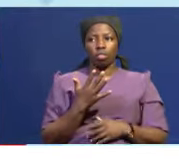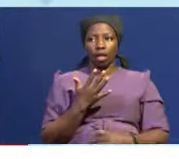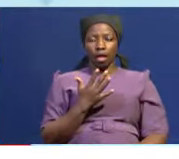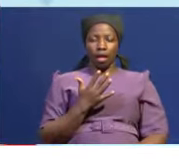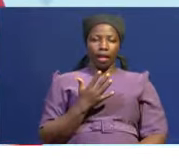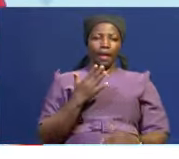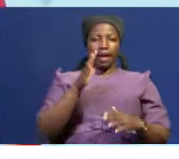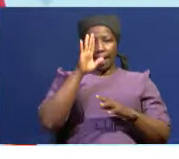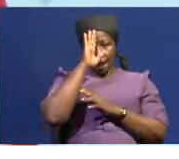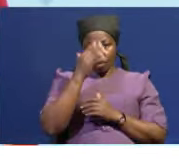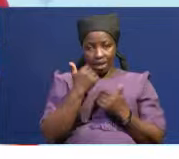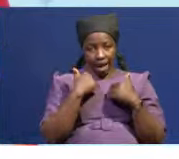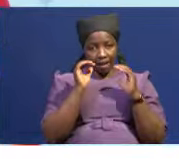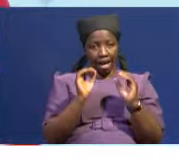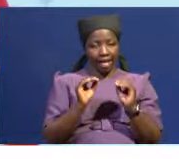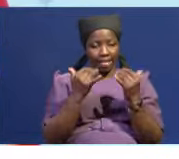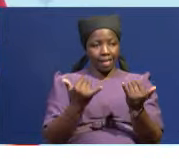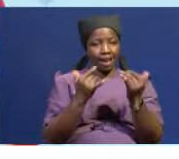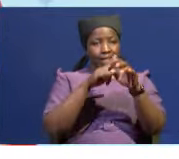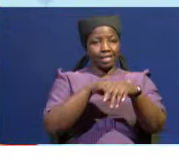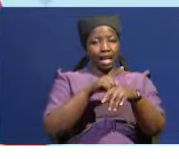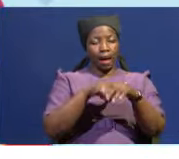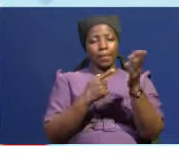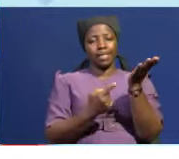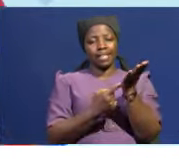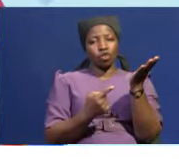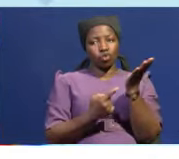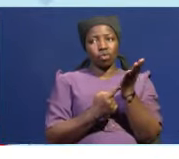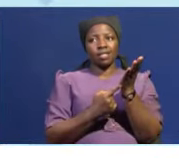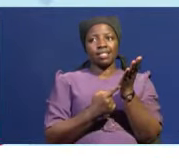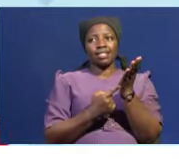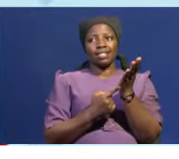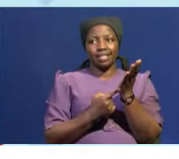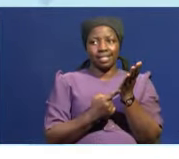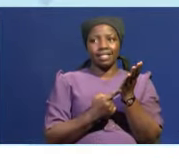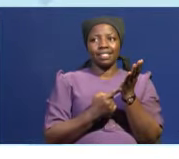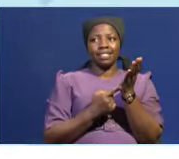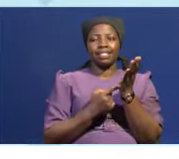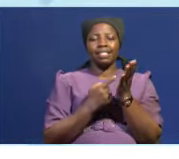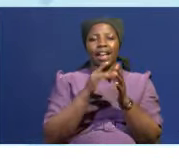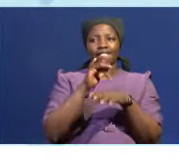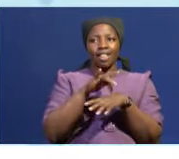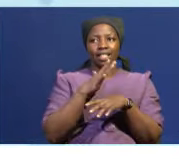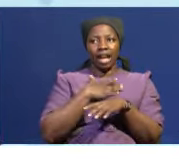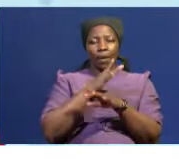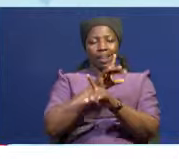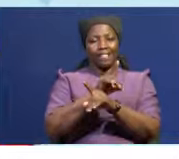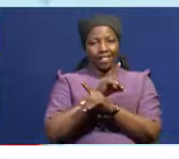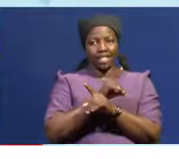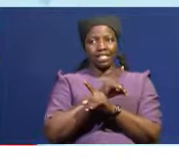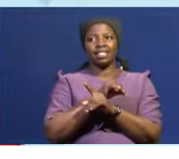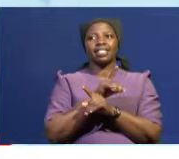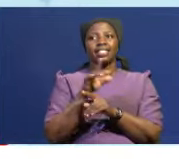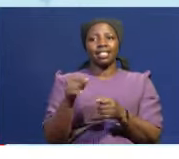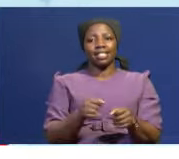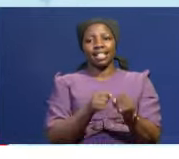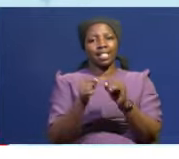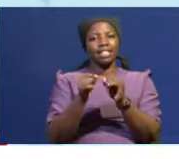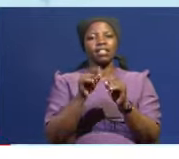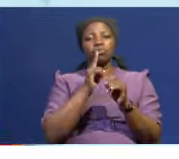in the 21st century, technology underpins our defense strategies. Consequently, it is imperative that